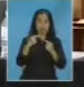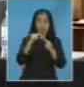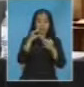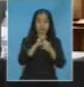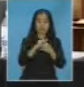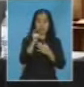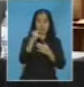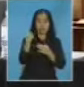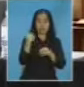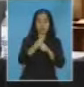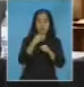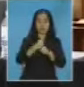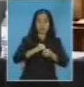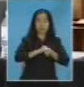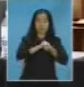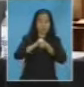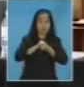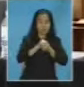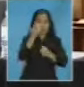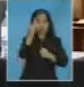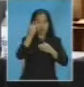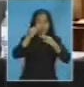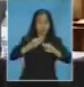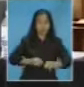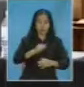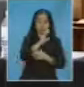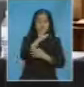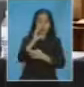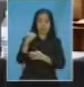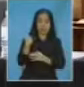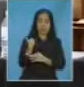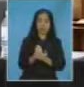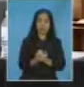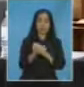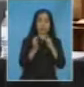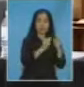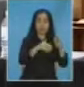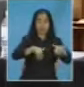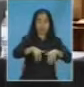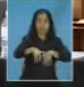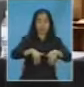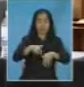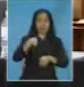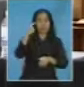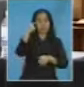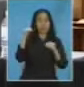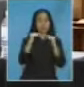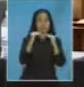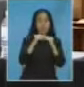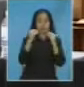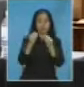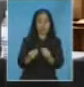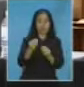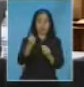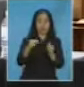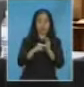งการมีส่วนร่วมและเข้าถึงการตัดสินใจด้วยและสุดท้ายคือทำให้ประชาชนนั้นได้เข้าถึงความเป็นธรรมได้ไม่ใช่เพีย